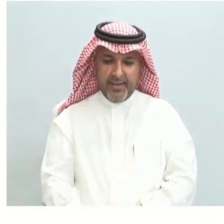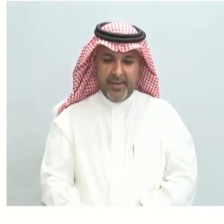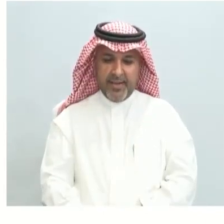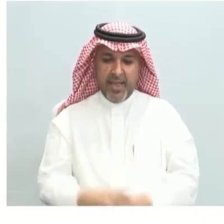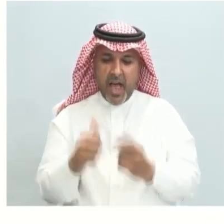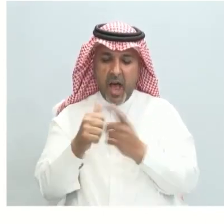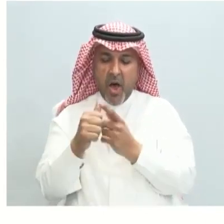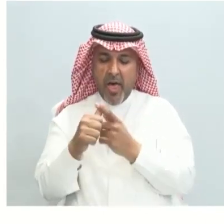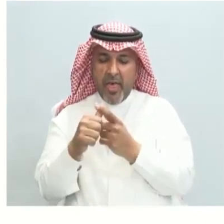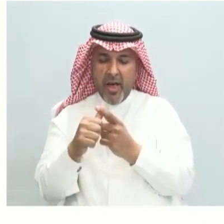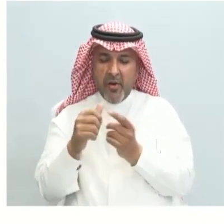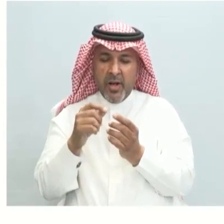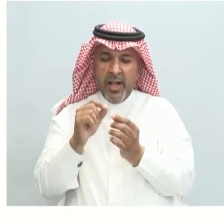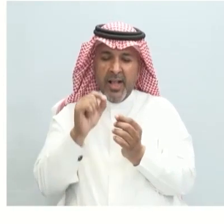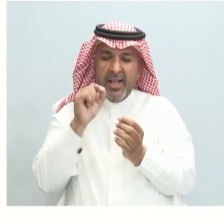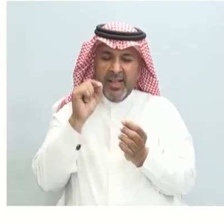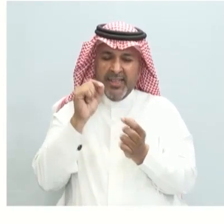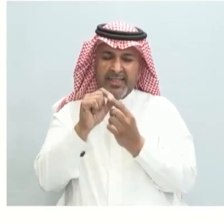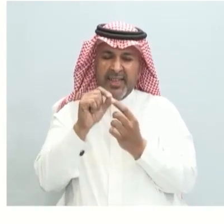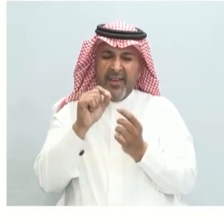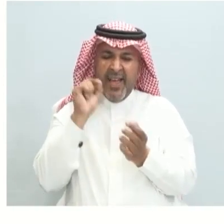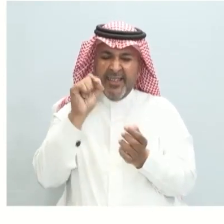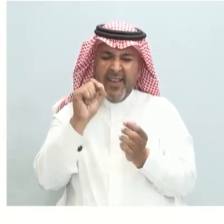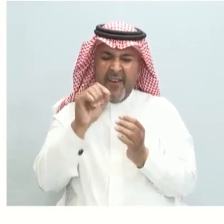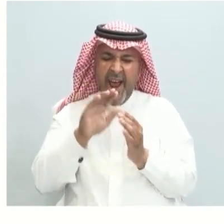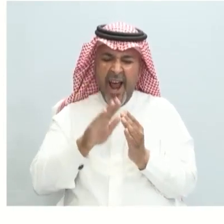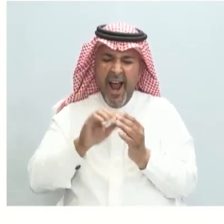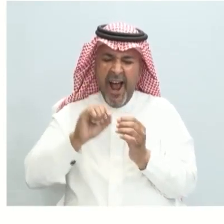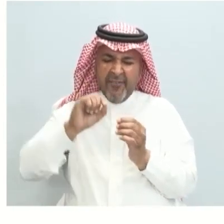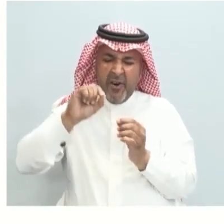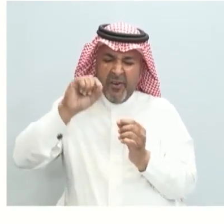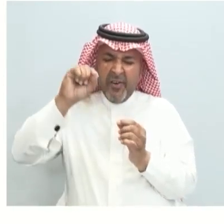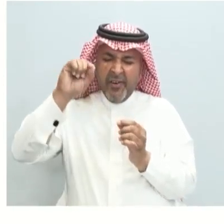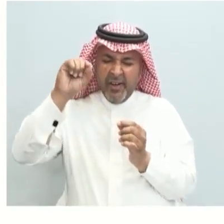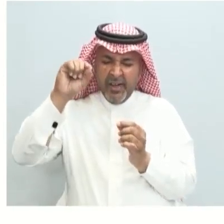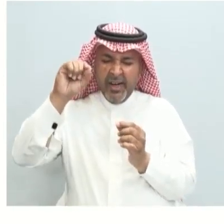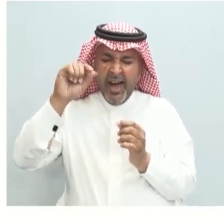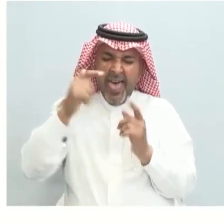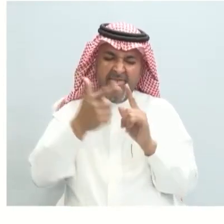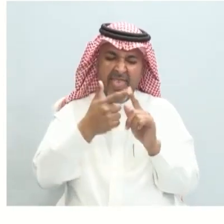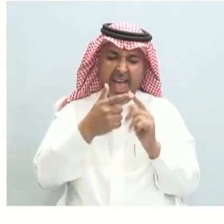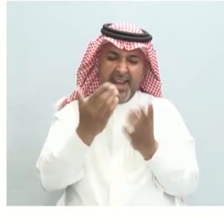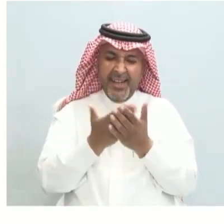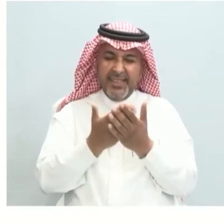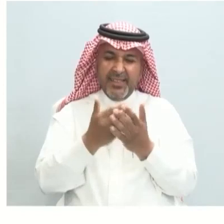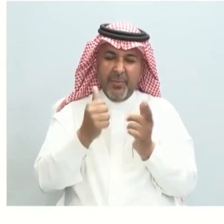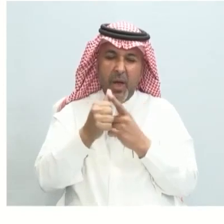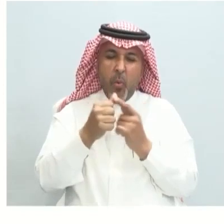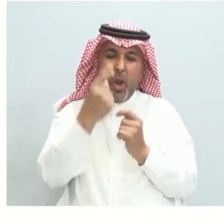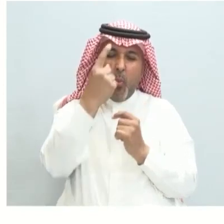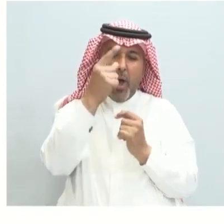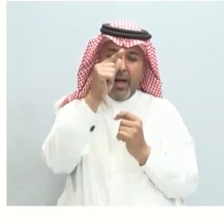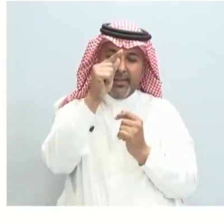صفر واحد وهكذا. هذه لا تبدأ من الواحد فوق وبعدين تبدأ تنزل على الصفر على السالب واحد صفر واحد وهكذا.